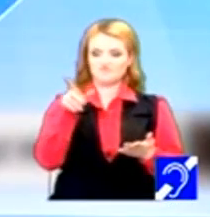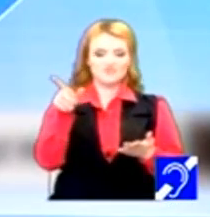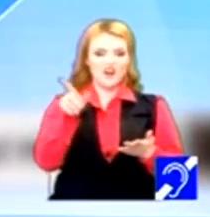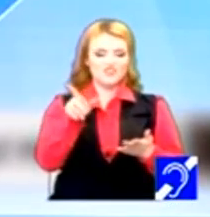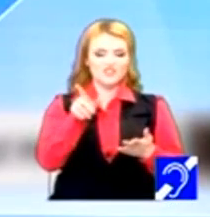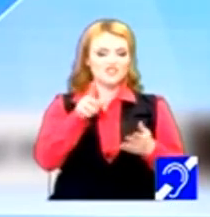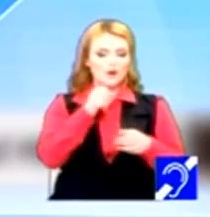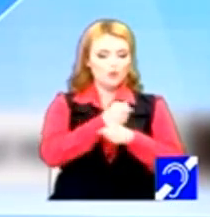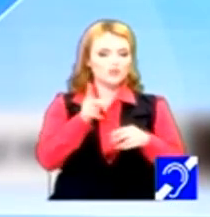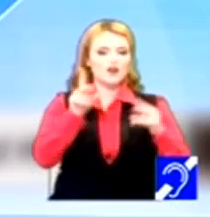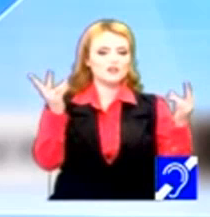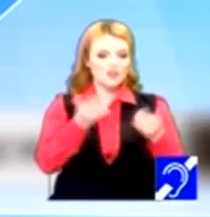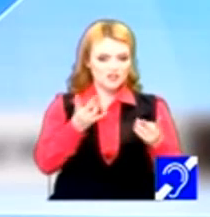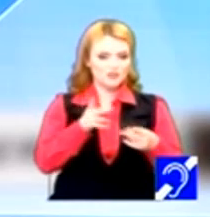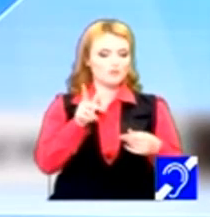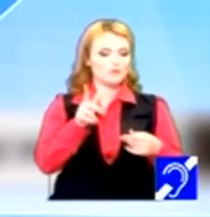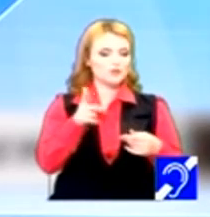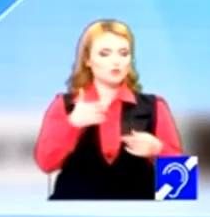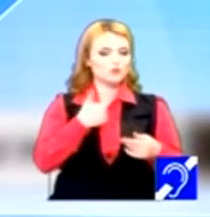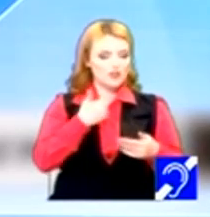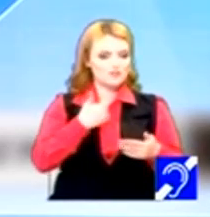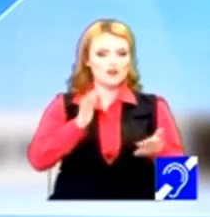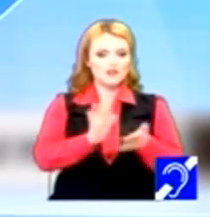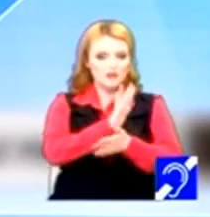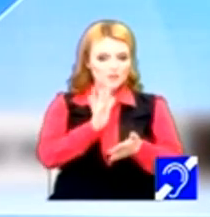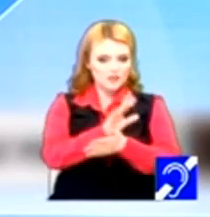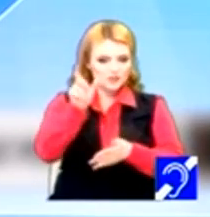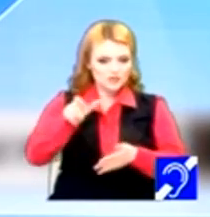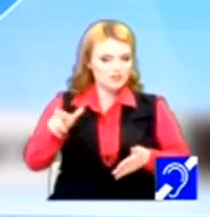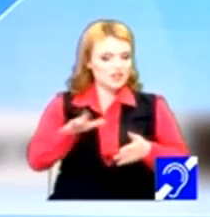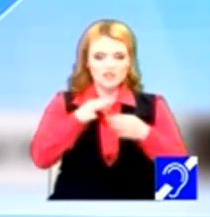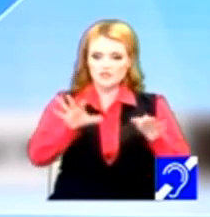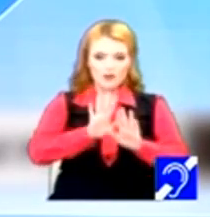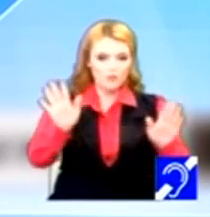ales că se vede și